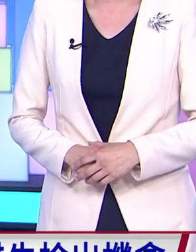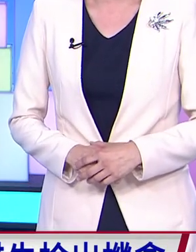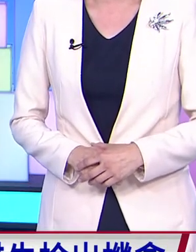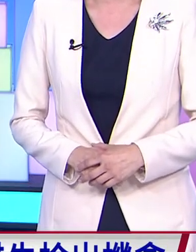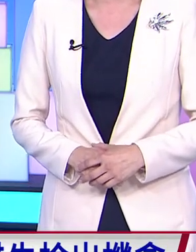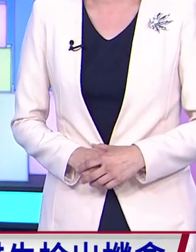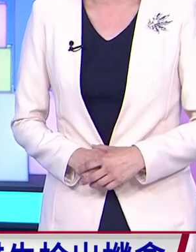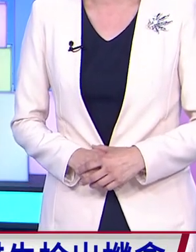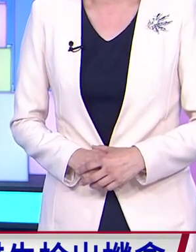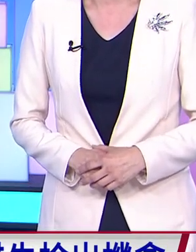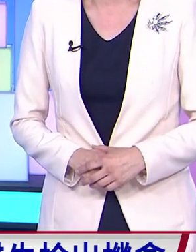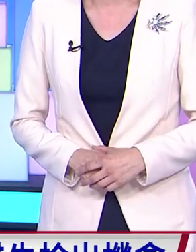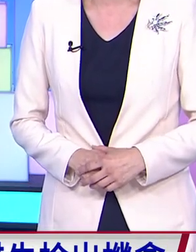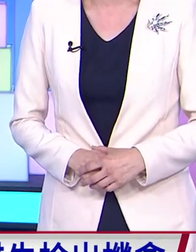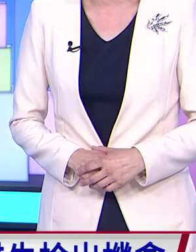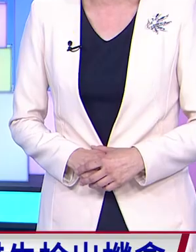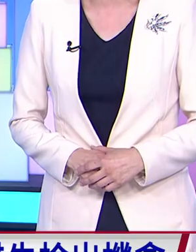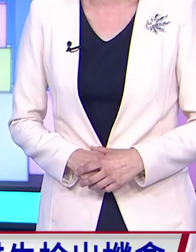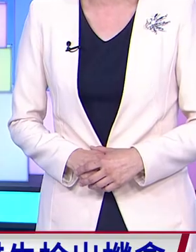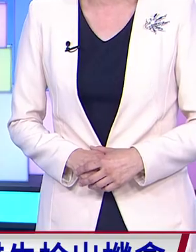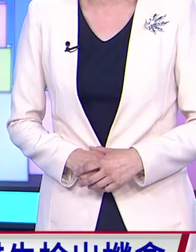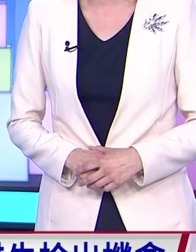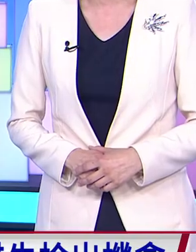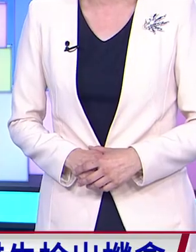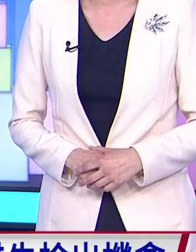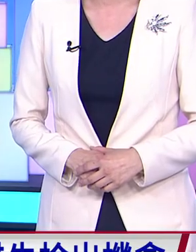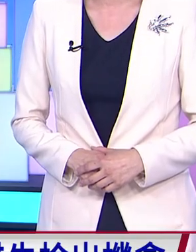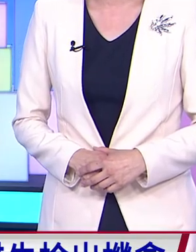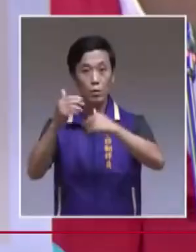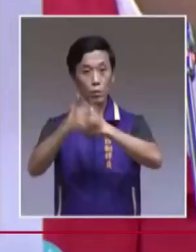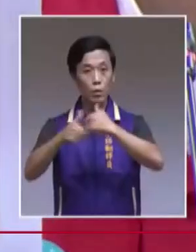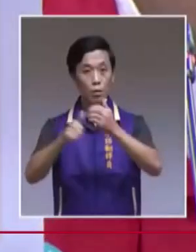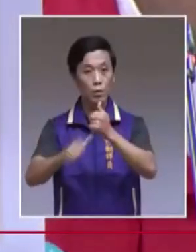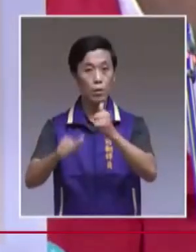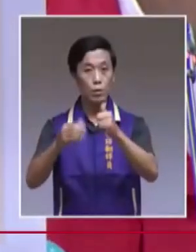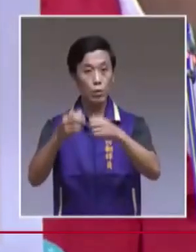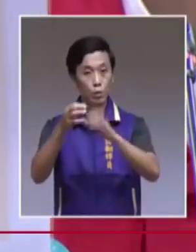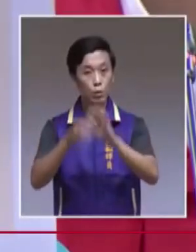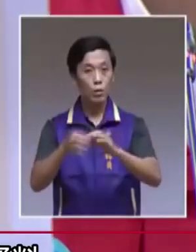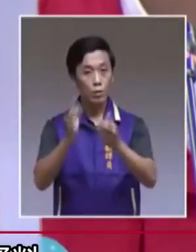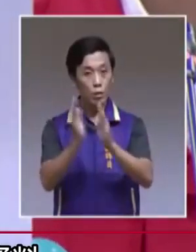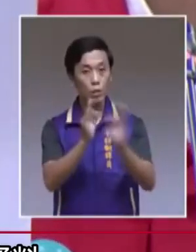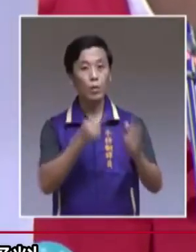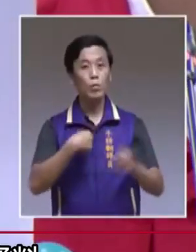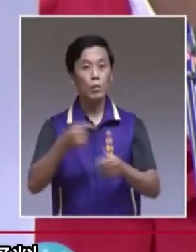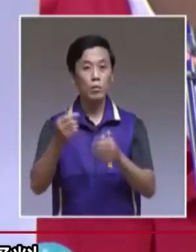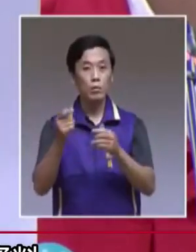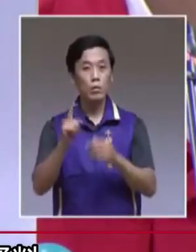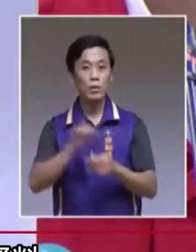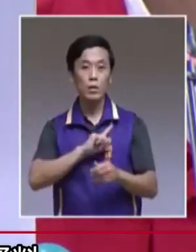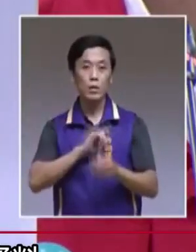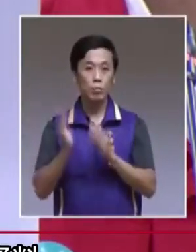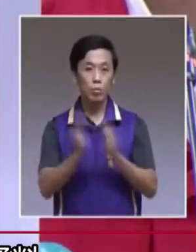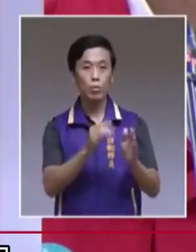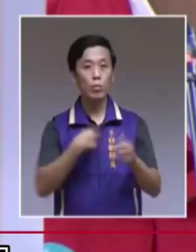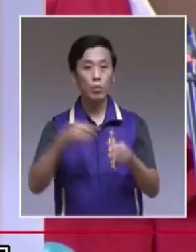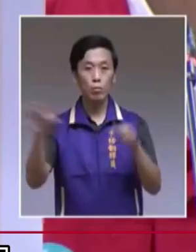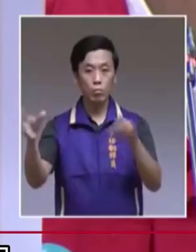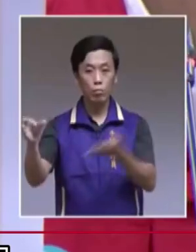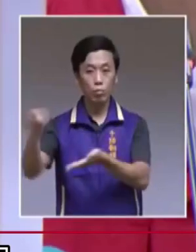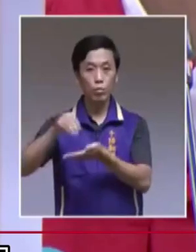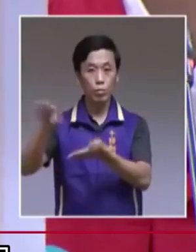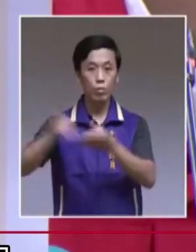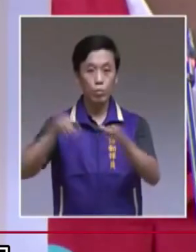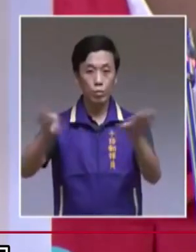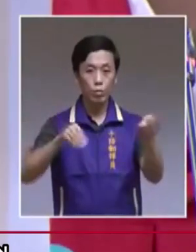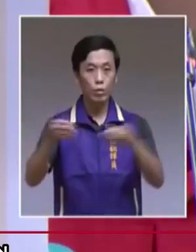隔离，还错失了3次的检出机会。 我们没有收到任何资料，是从新北市卫